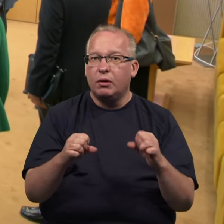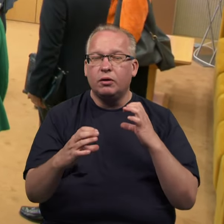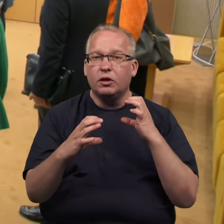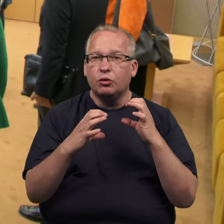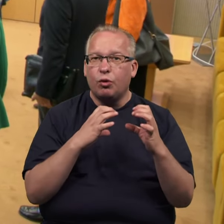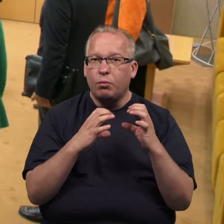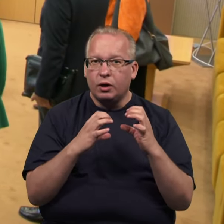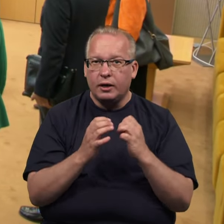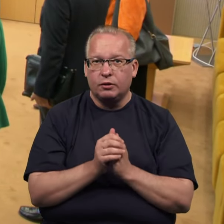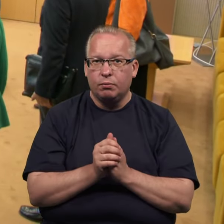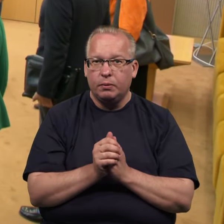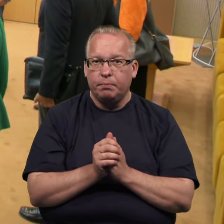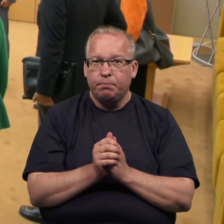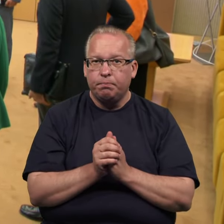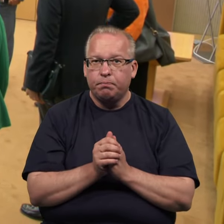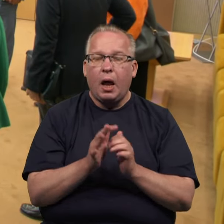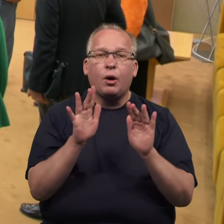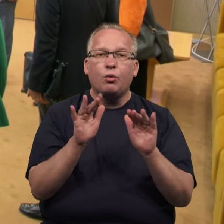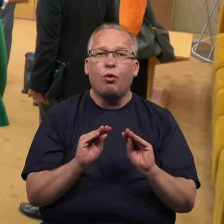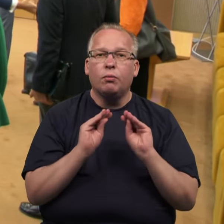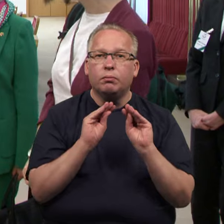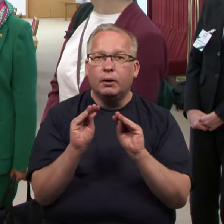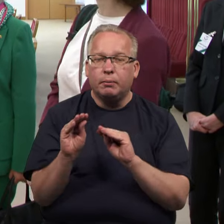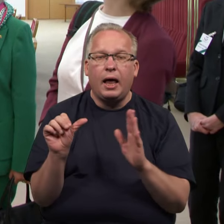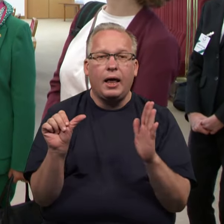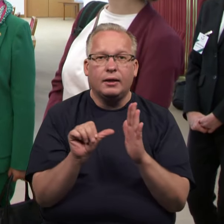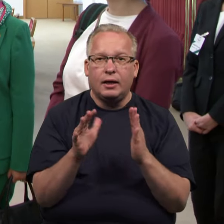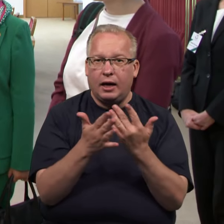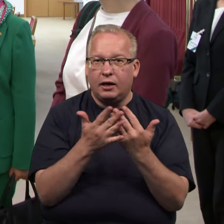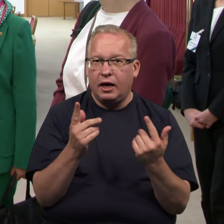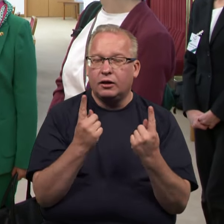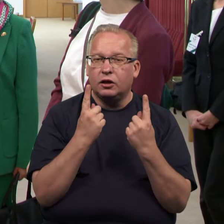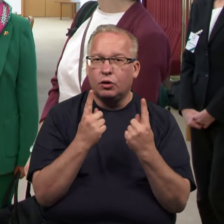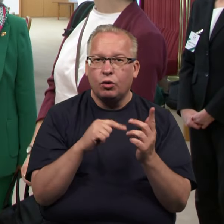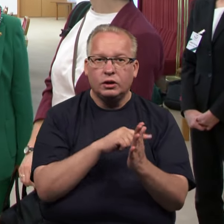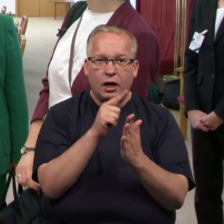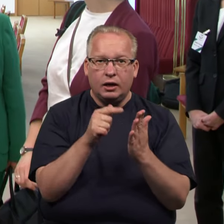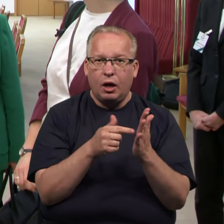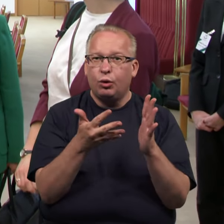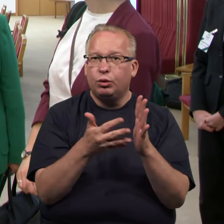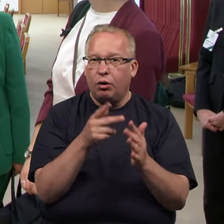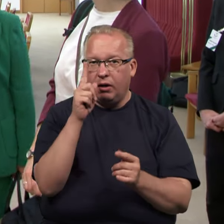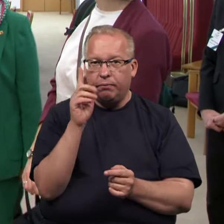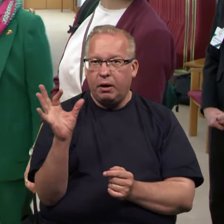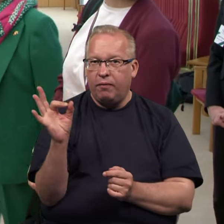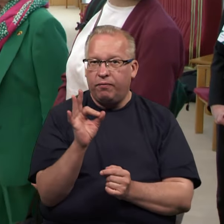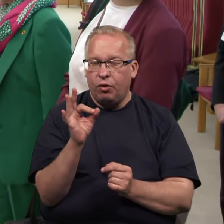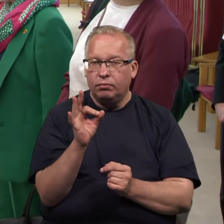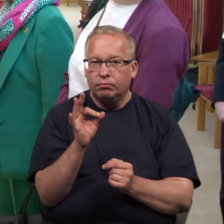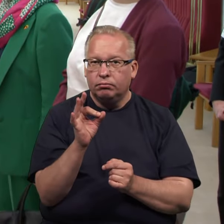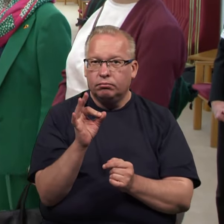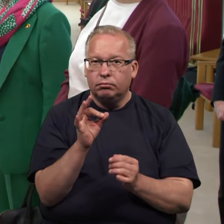komunikacijos, skaitmeninimo, energetikos klausimais, aptaria tolesnį Lietuvos ir Vokietijos